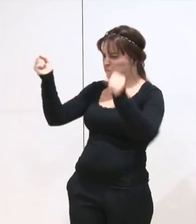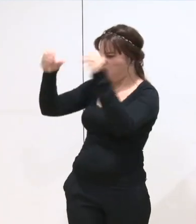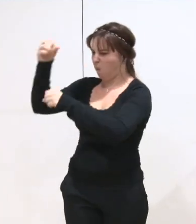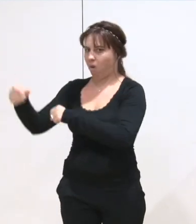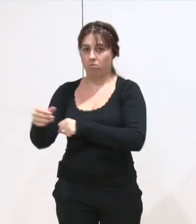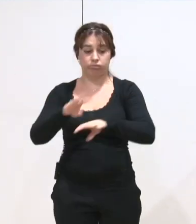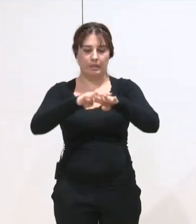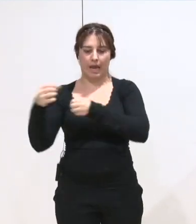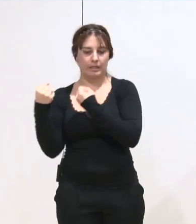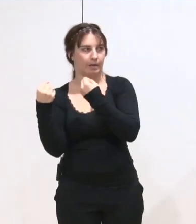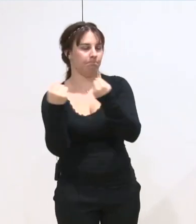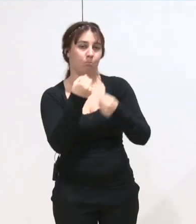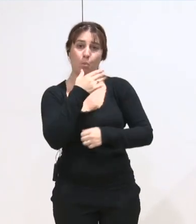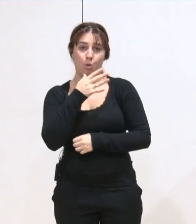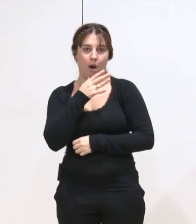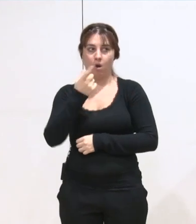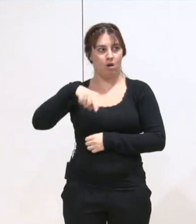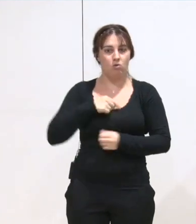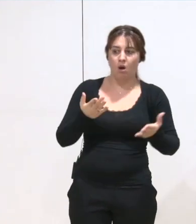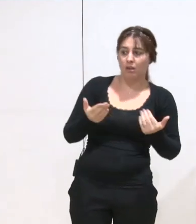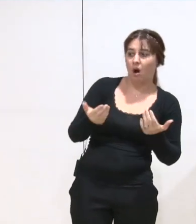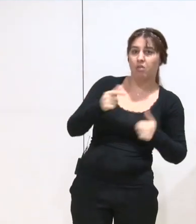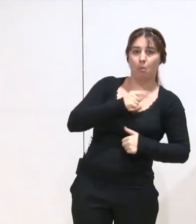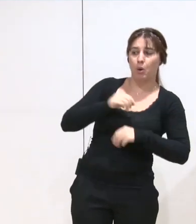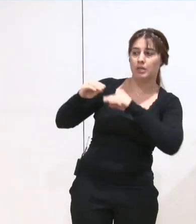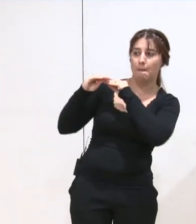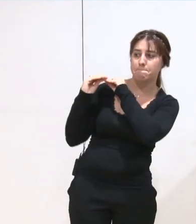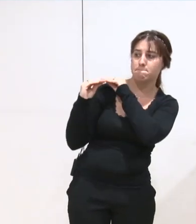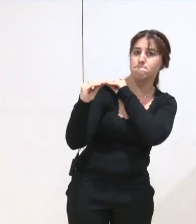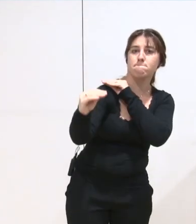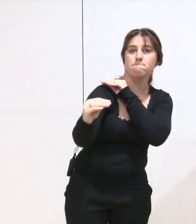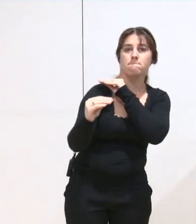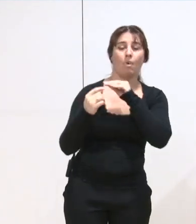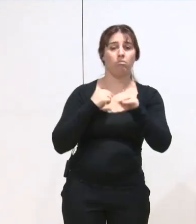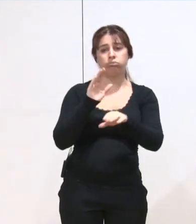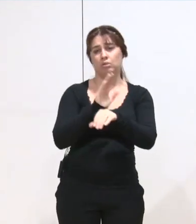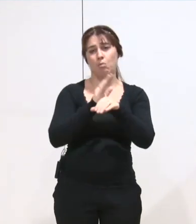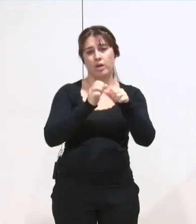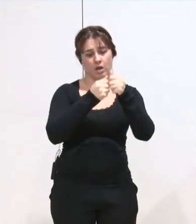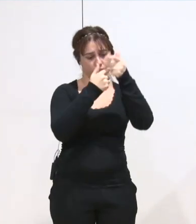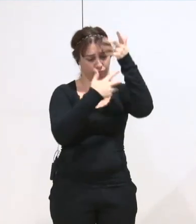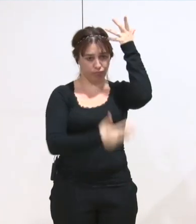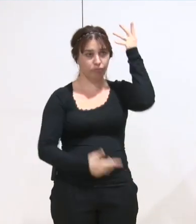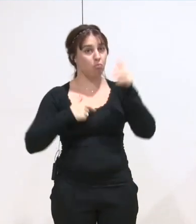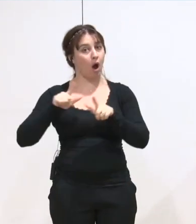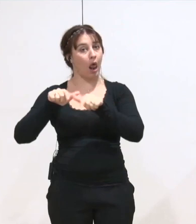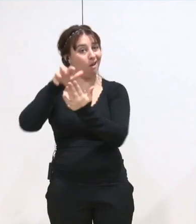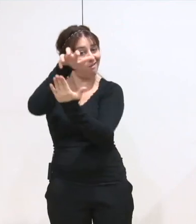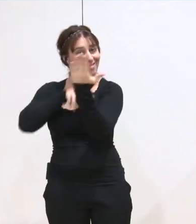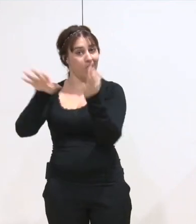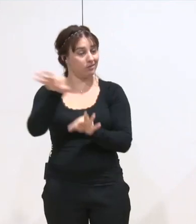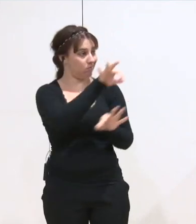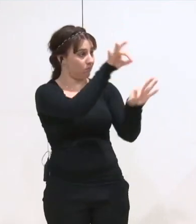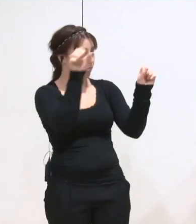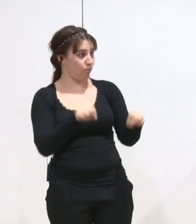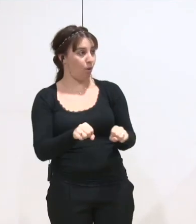sans jamais voir de renfort arriver. Je pourrais multiplier les exemples et les témoignages que je tiens d'ailleurs à votre disposition.